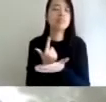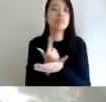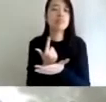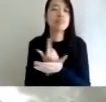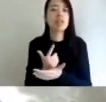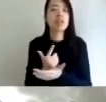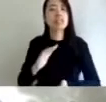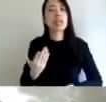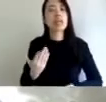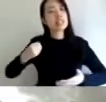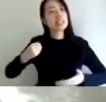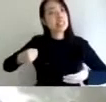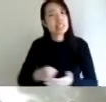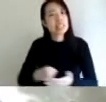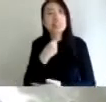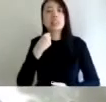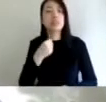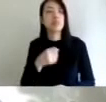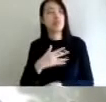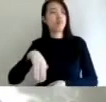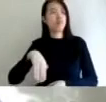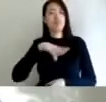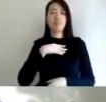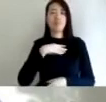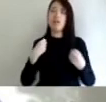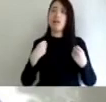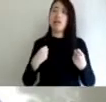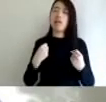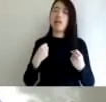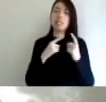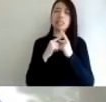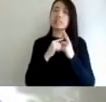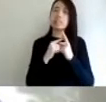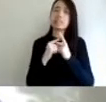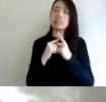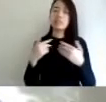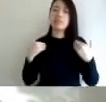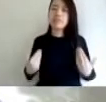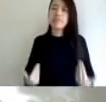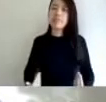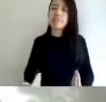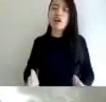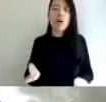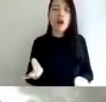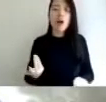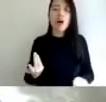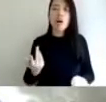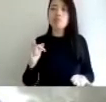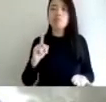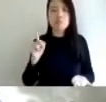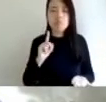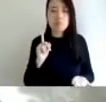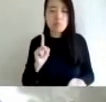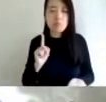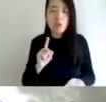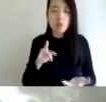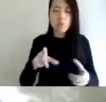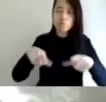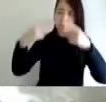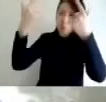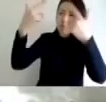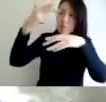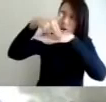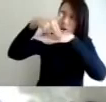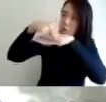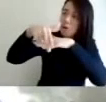為我哋小市民，咁我哋都唔知道可以點樣去參與喺個計劃同管理度嘅